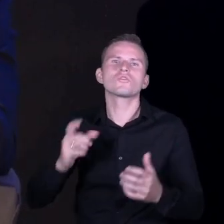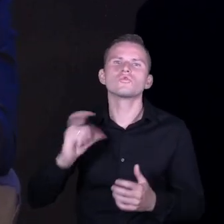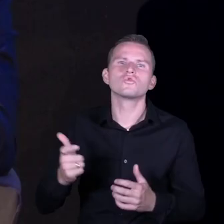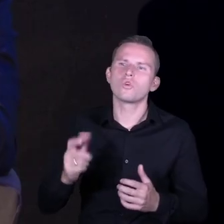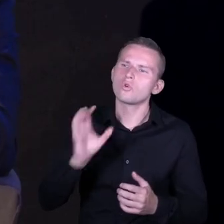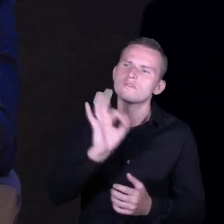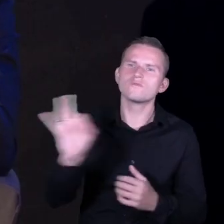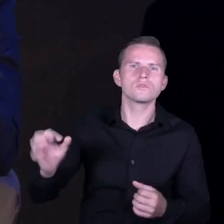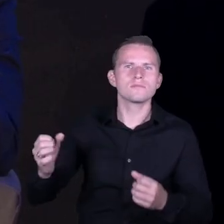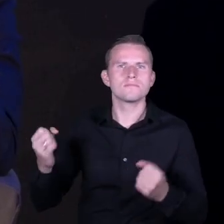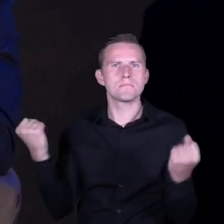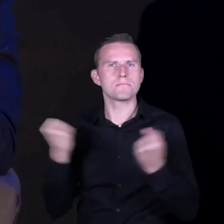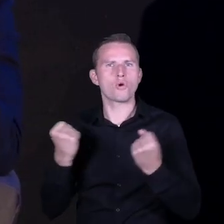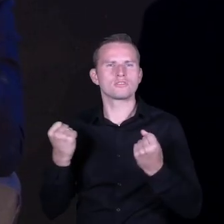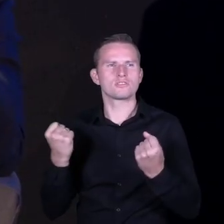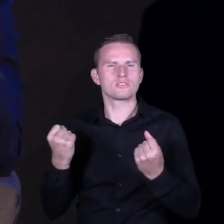stroną, a co nie, tak?